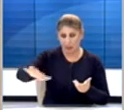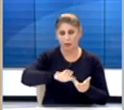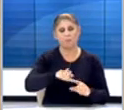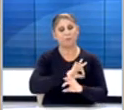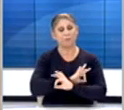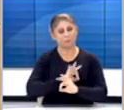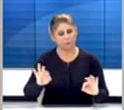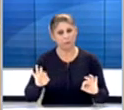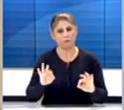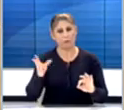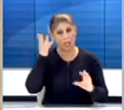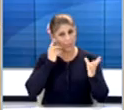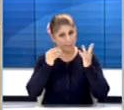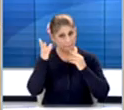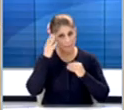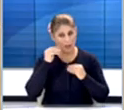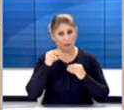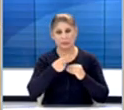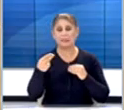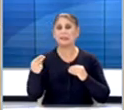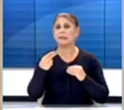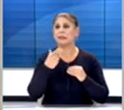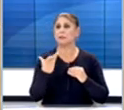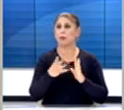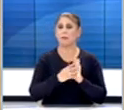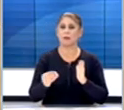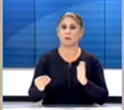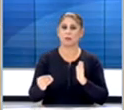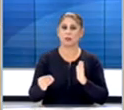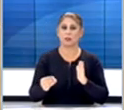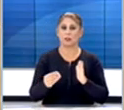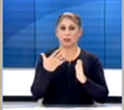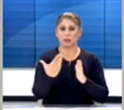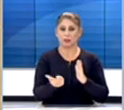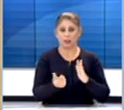θα μάθουμε από αυτή τη φωτιά τι σημαίνει, παραδείγματος χάρη, να κατεβαίνει μια